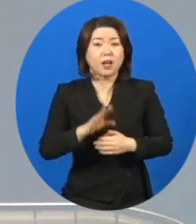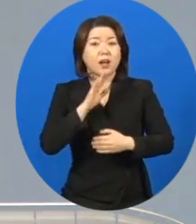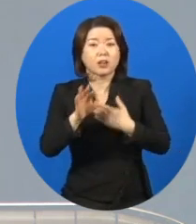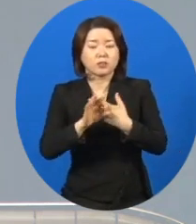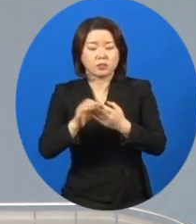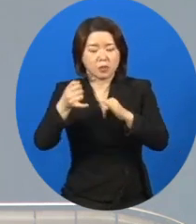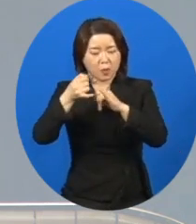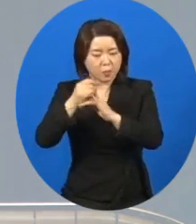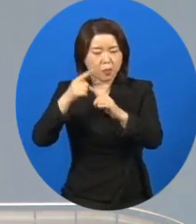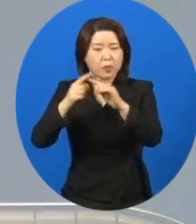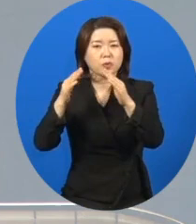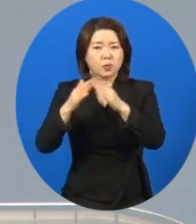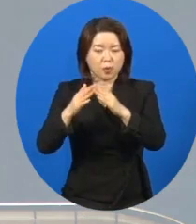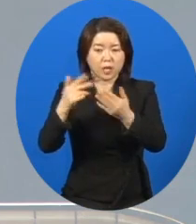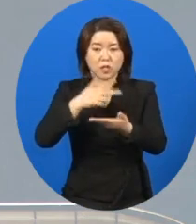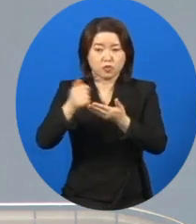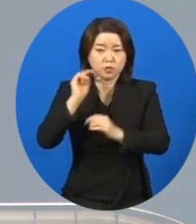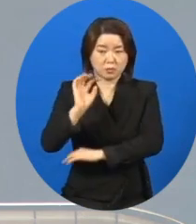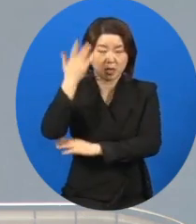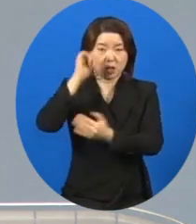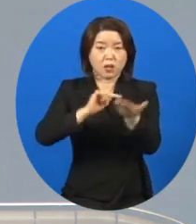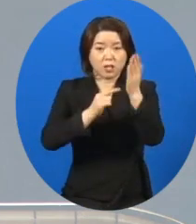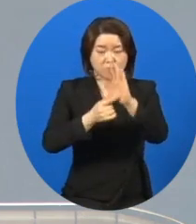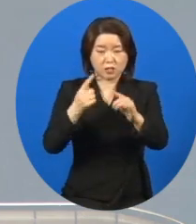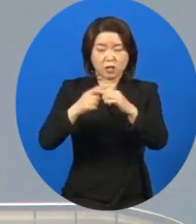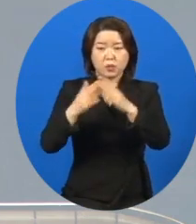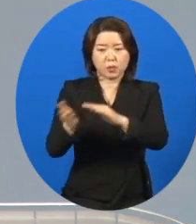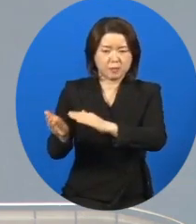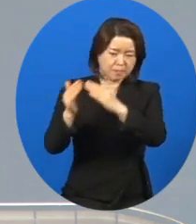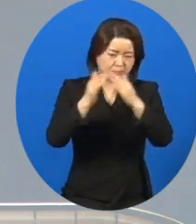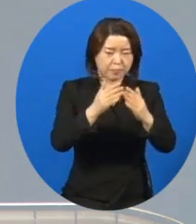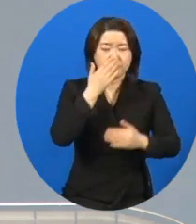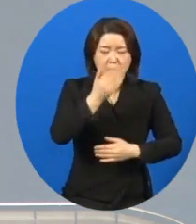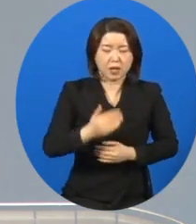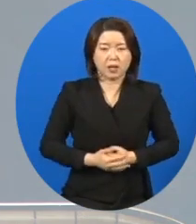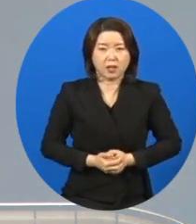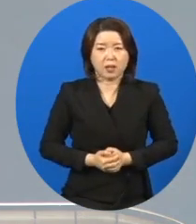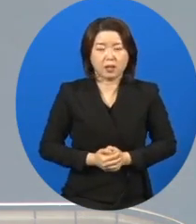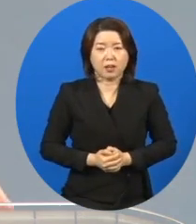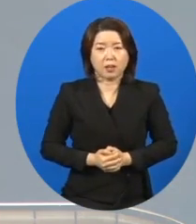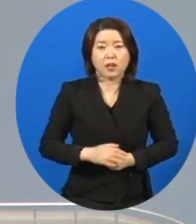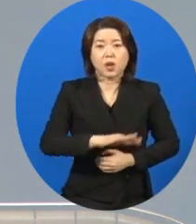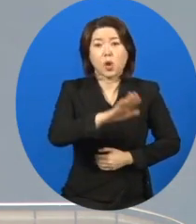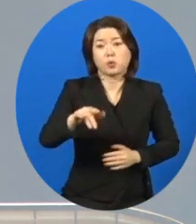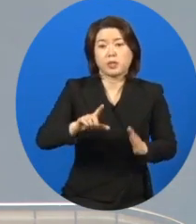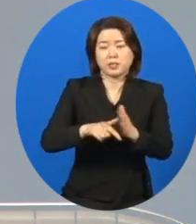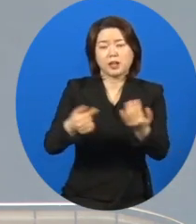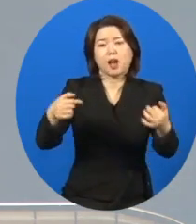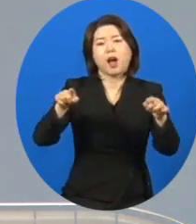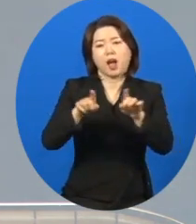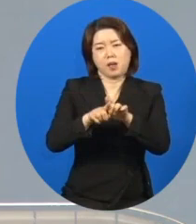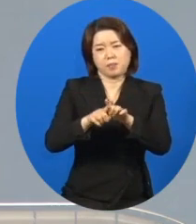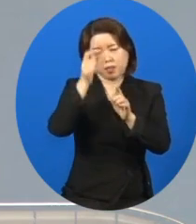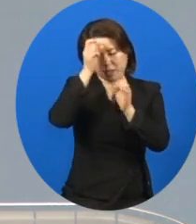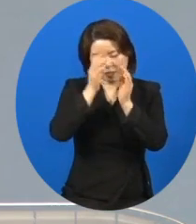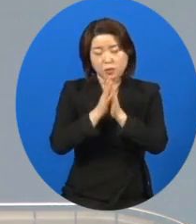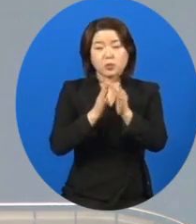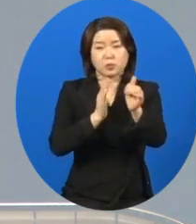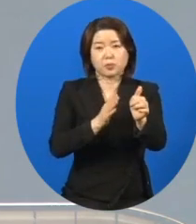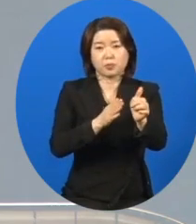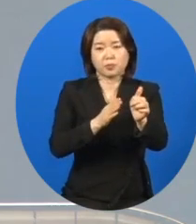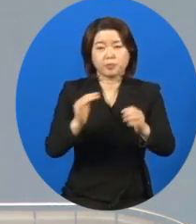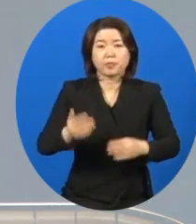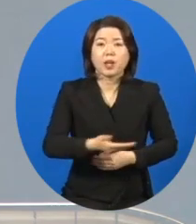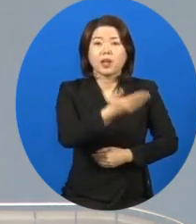반드시 교회가 주님의 영광을 드러내는 교회로 일어나게 됩니다. 우리 시간에 같이 기도합시다.